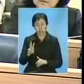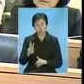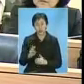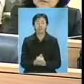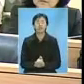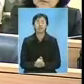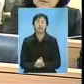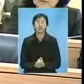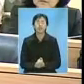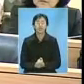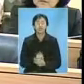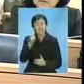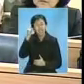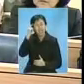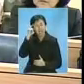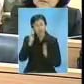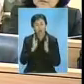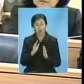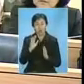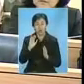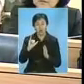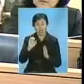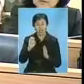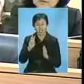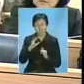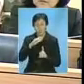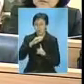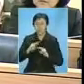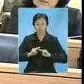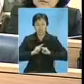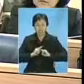ชื่อว่าคนชนชาติยิวนั้นเอาเปรียบ